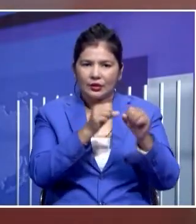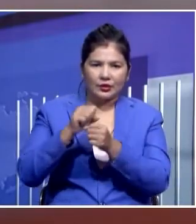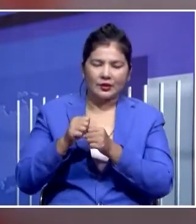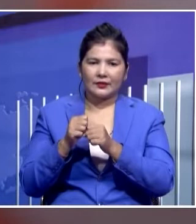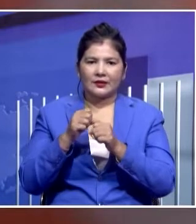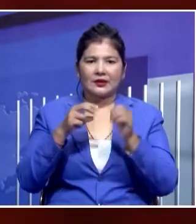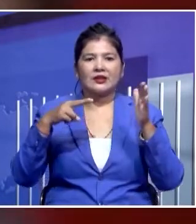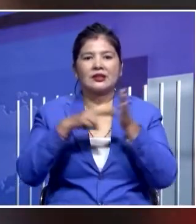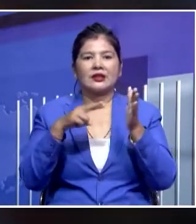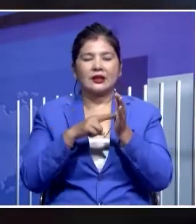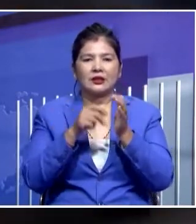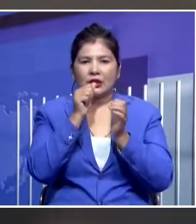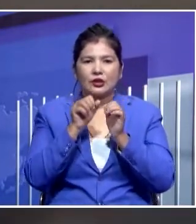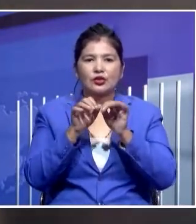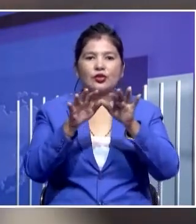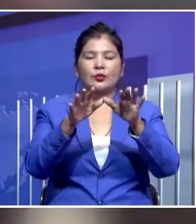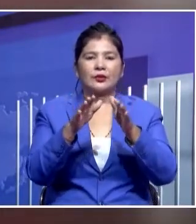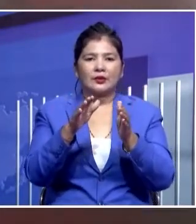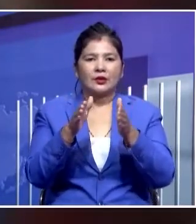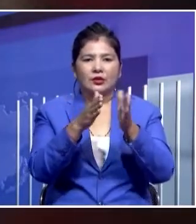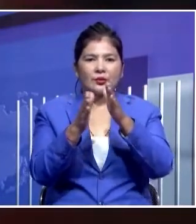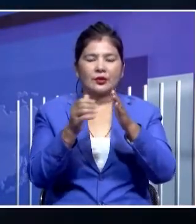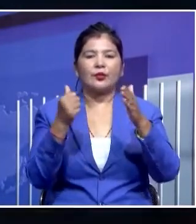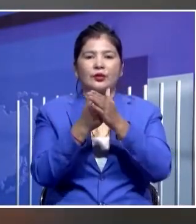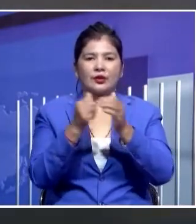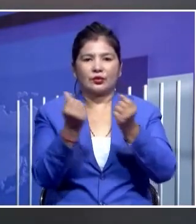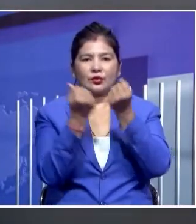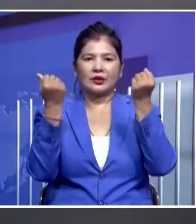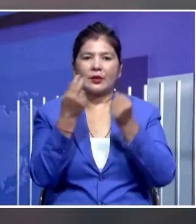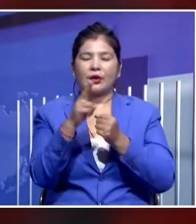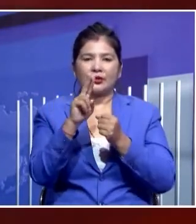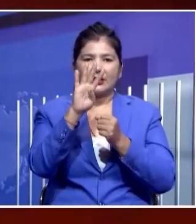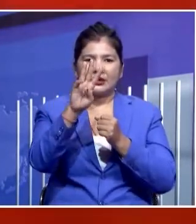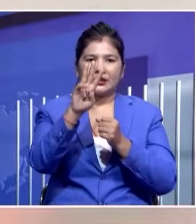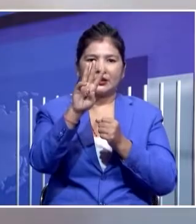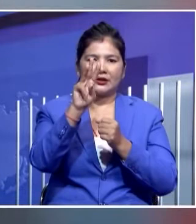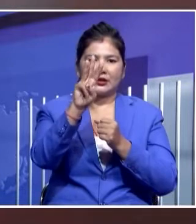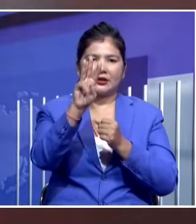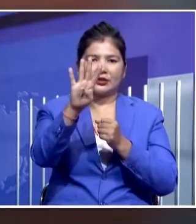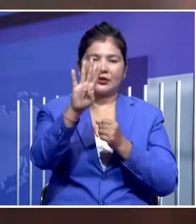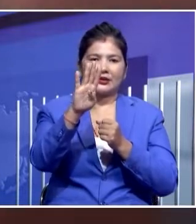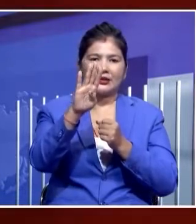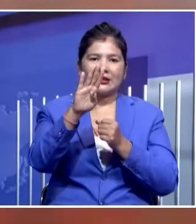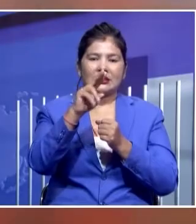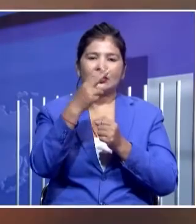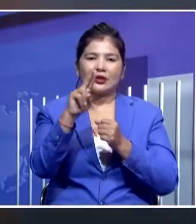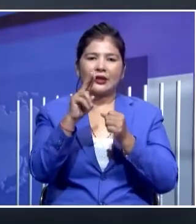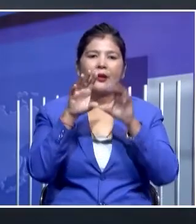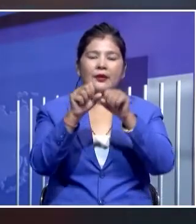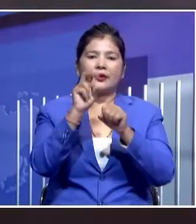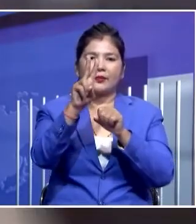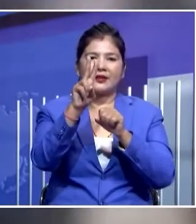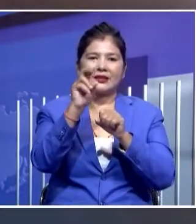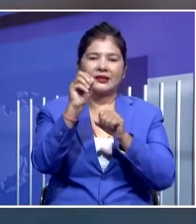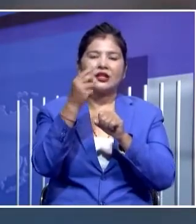सिरियाको समुद्री तटमा पुगेर दुर्घटना भएको थियो। दुर्घटनामा परेका 34 जनाको शव फेला परेको र 20 जनालाई जीवितै